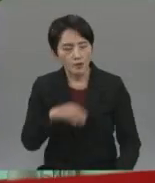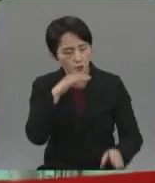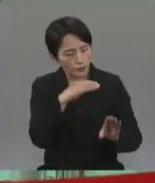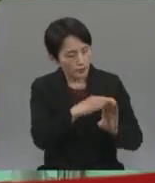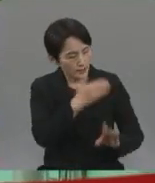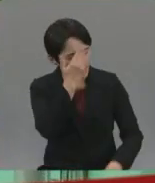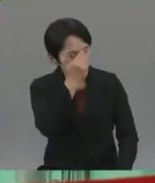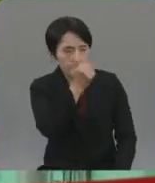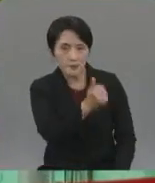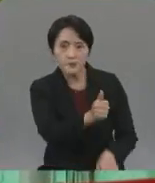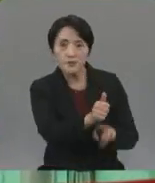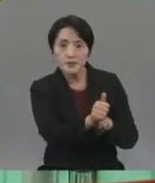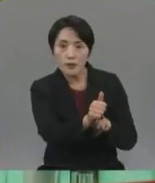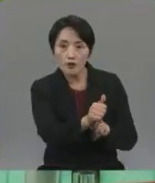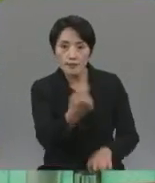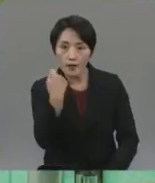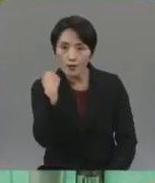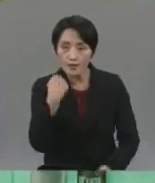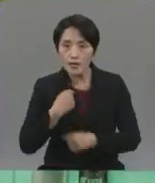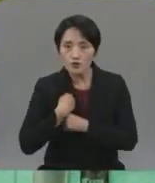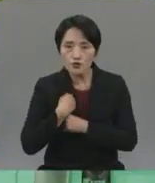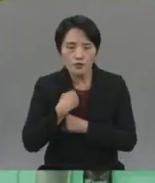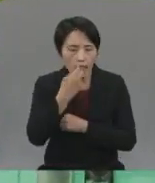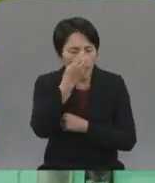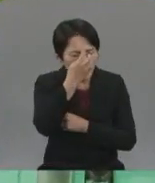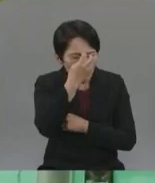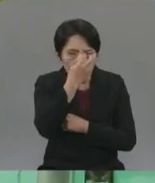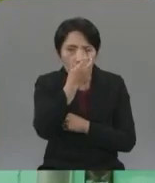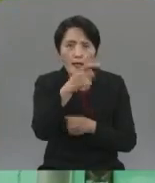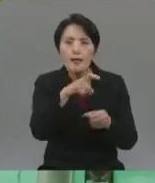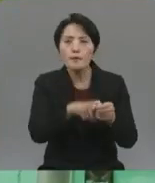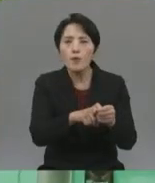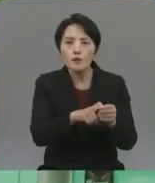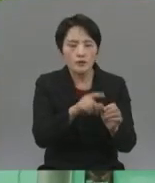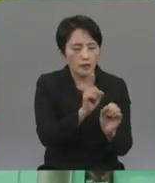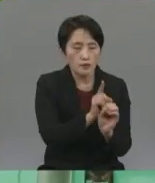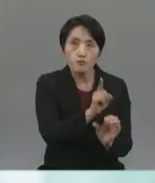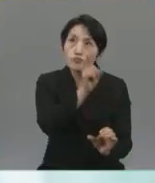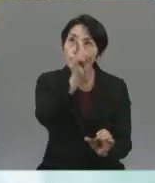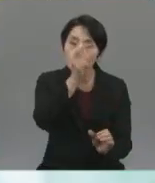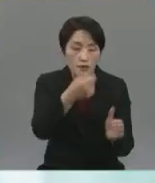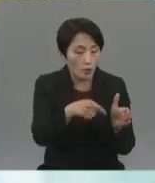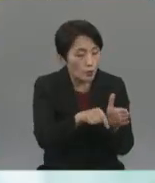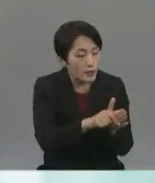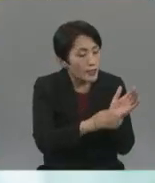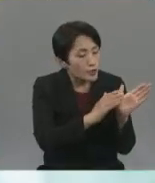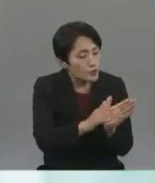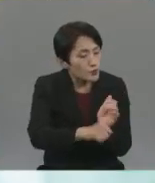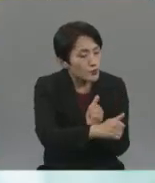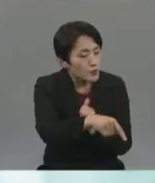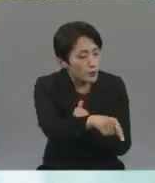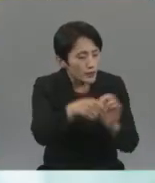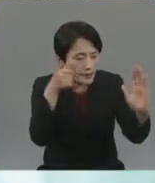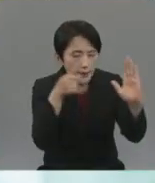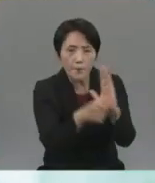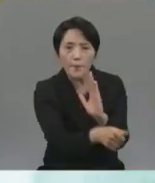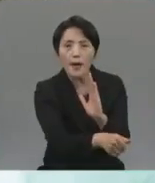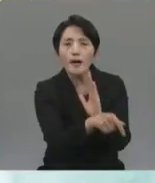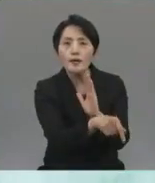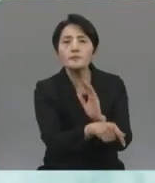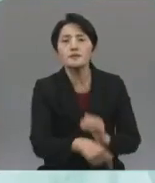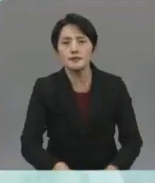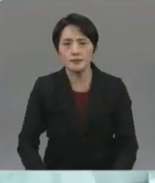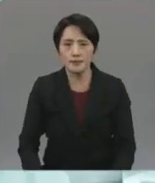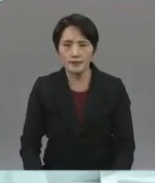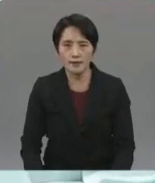северокорейский Лидер Ким Чен Ын познакомился с ходом подготовки к запуску первого в истории страны военного разведывательного спутника